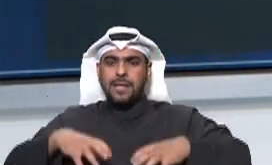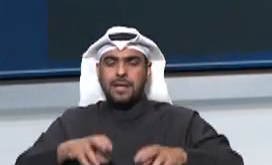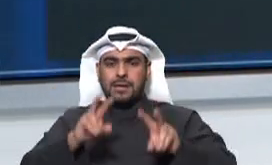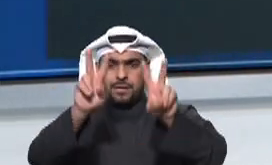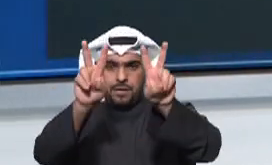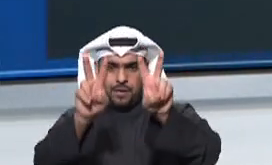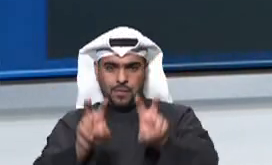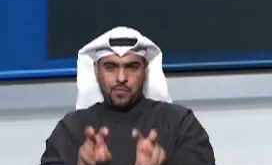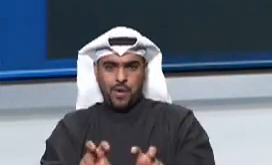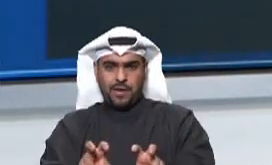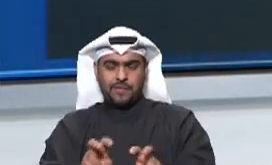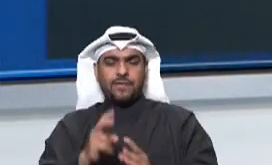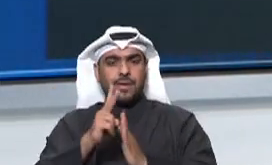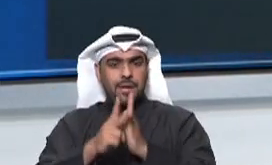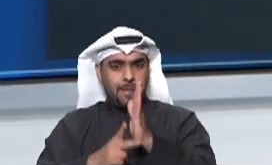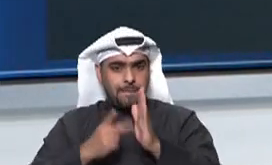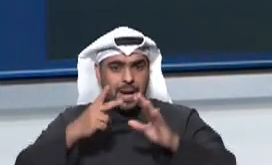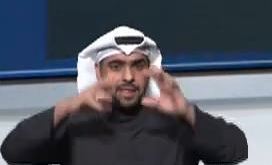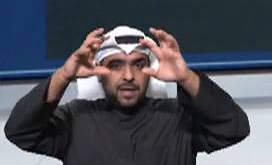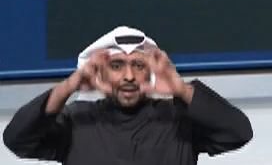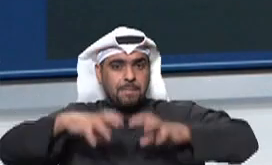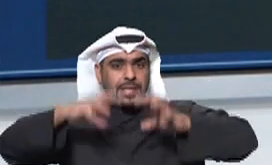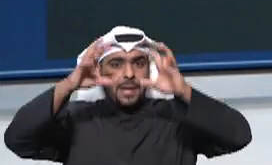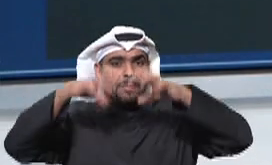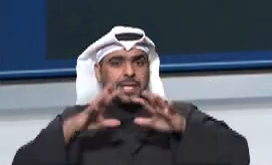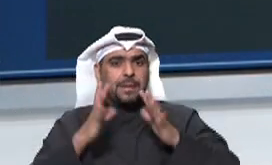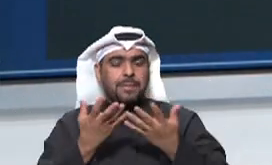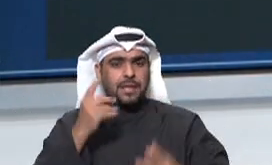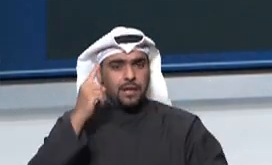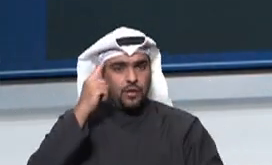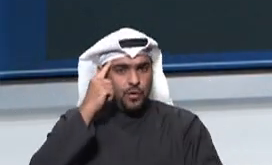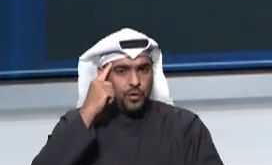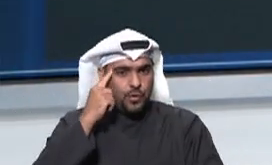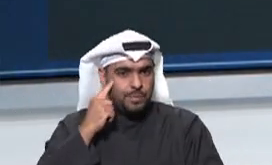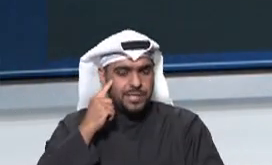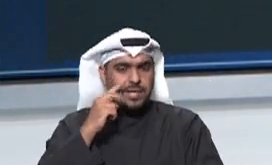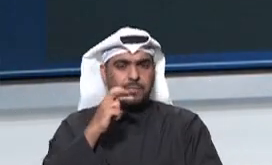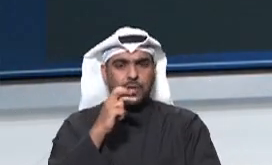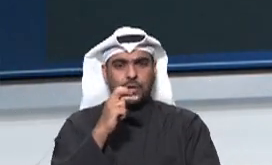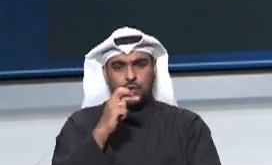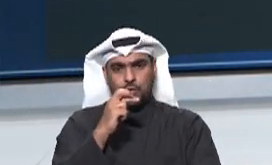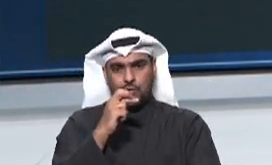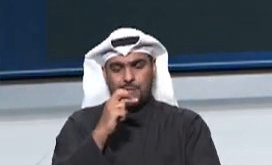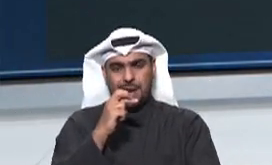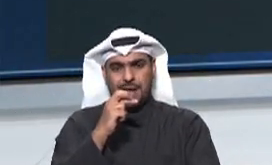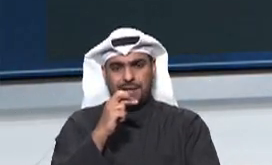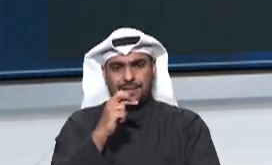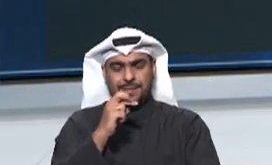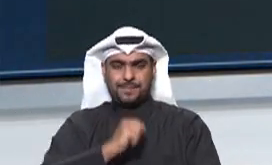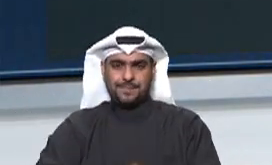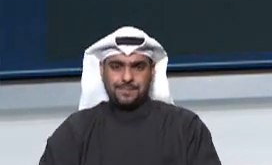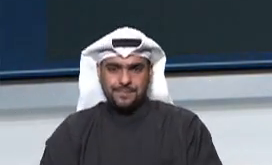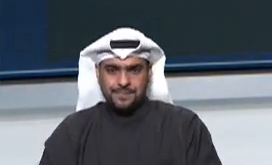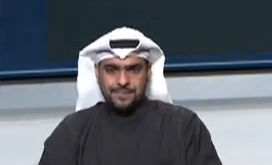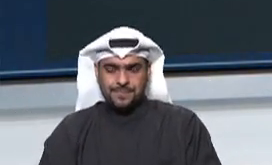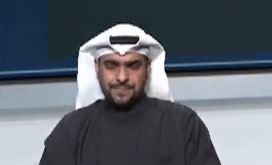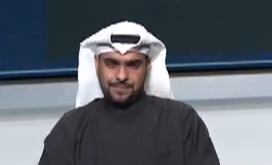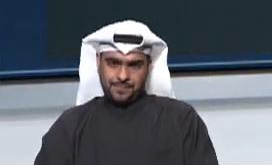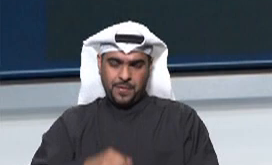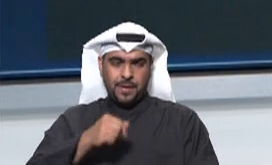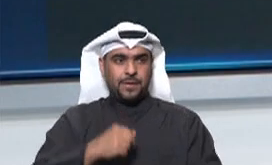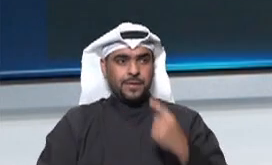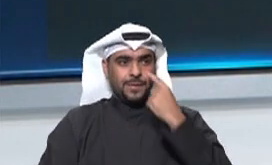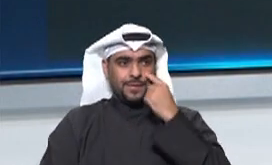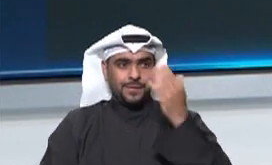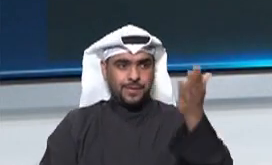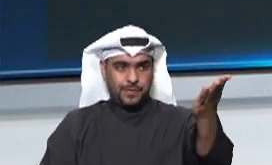مجددا في يومي السبت والأحد. حتى نهاية اليوم الرياح خفيفة إلى معتدلة من 8 إلى 30 كيلو متر في الساعة، متقلبة الاتجاه إلى شمالية